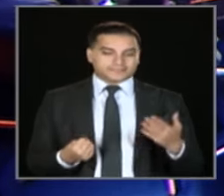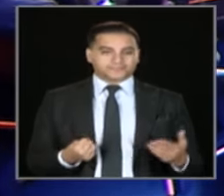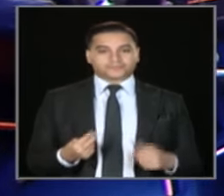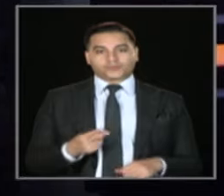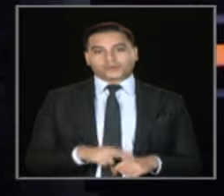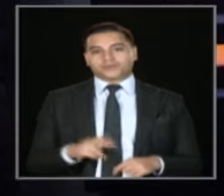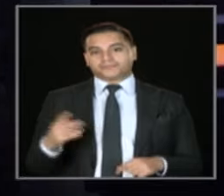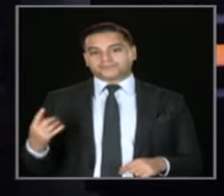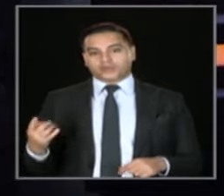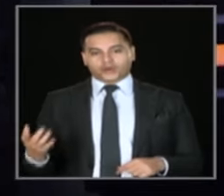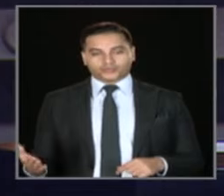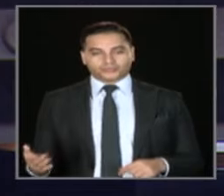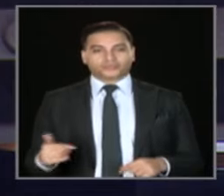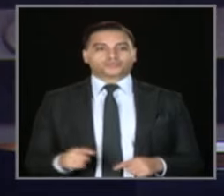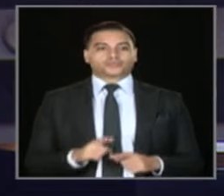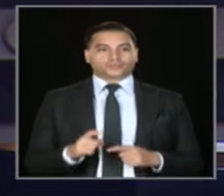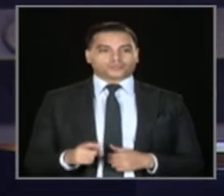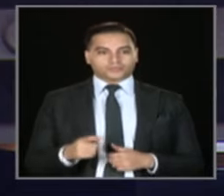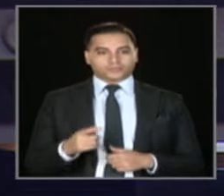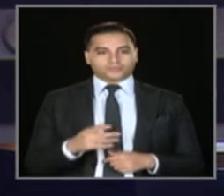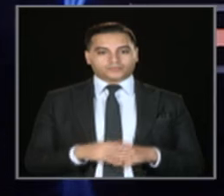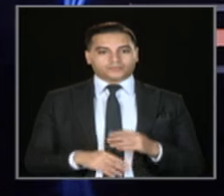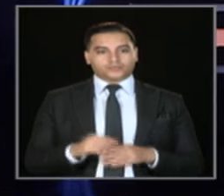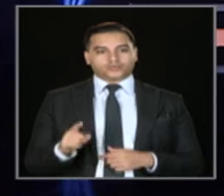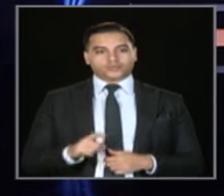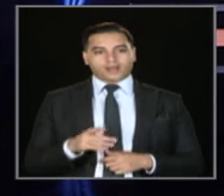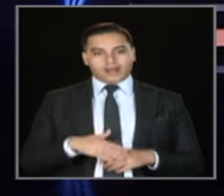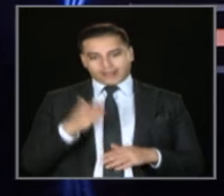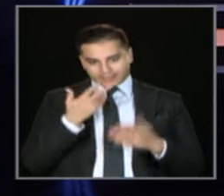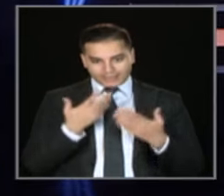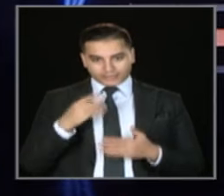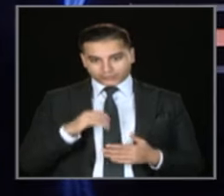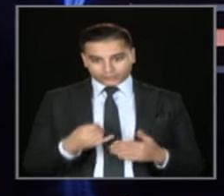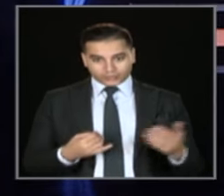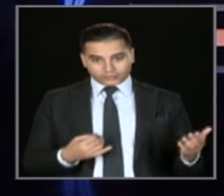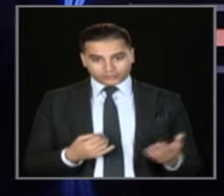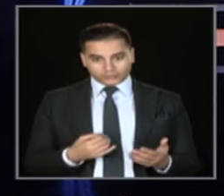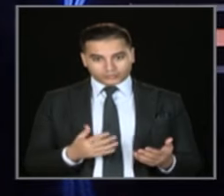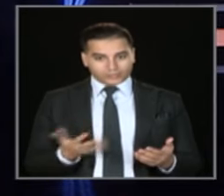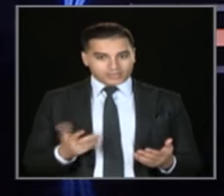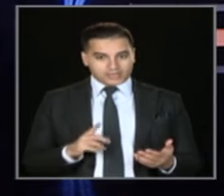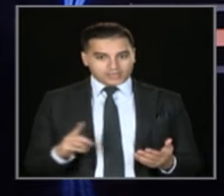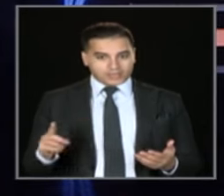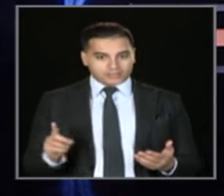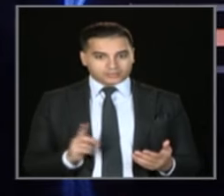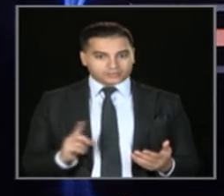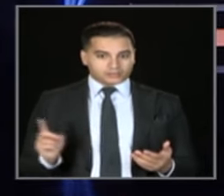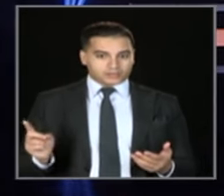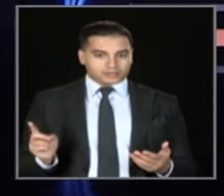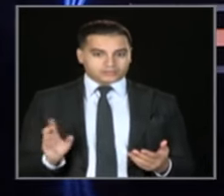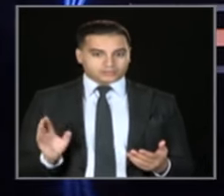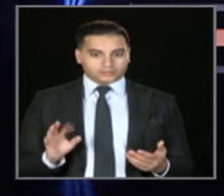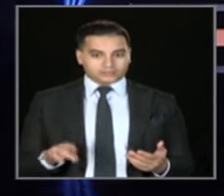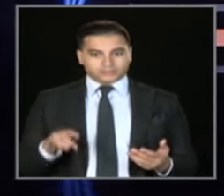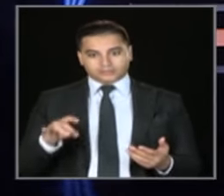10 الكرنك. رمسيس سؤال في التاريخ، هناخد الجوكر؟ لا. ولا لا؟ لا. ايه رايك؟